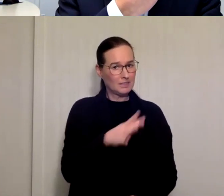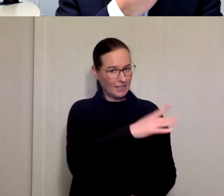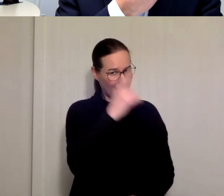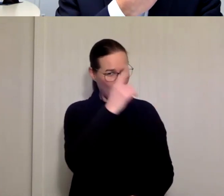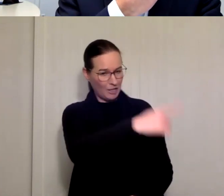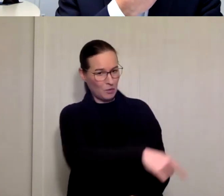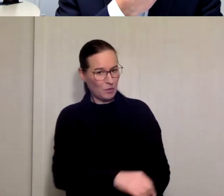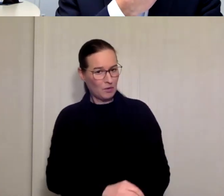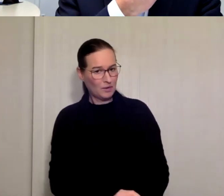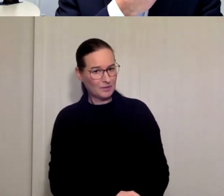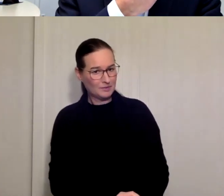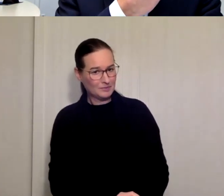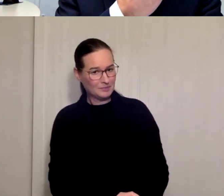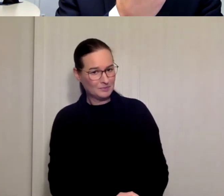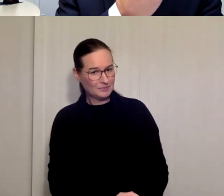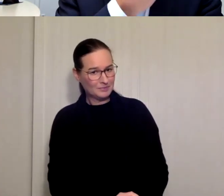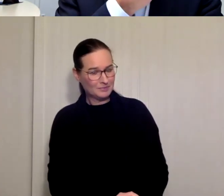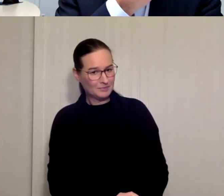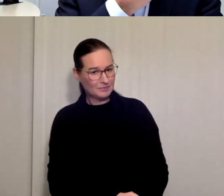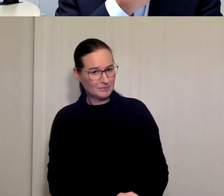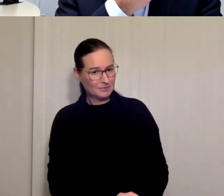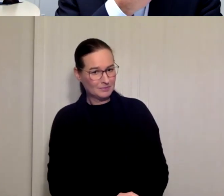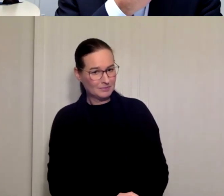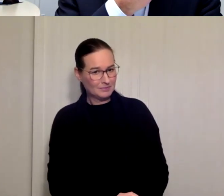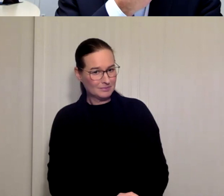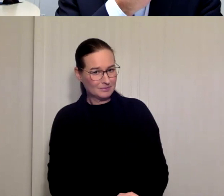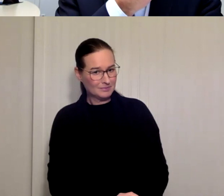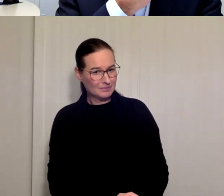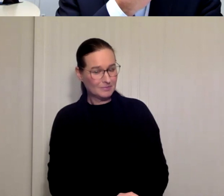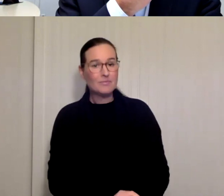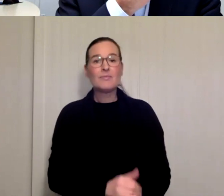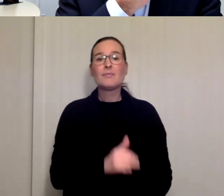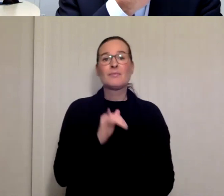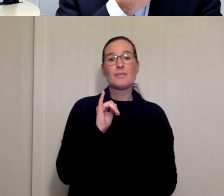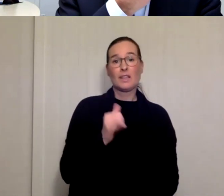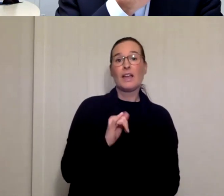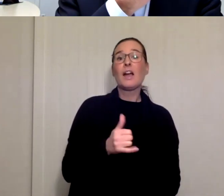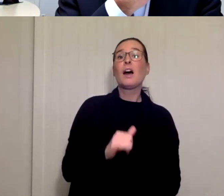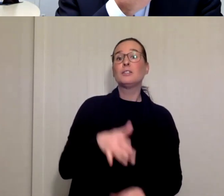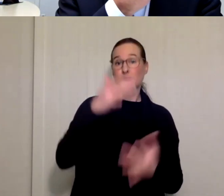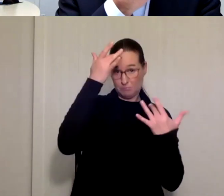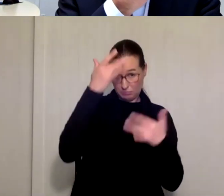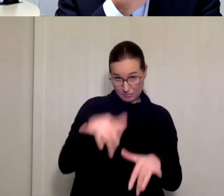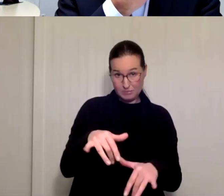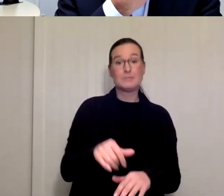Ja, ich bestätige ja die meiste Zeit das, was Frau Priesemann sagt. Also